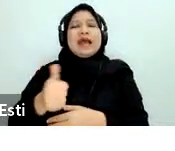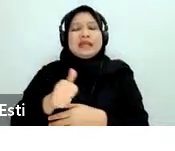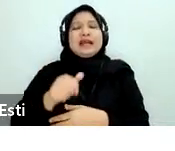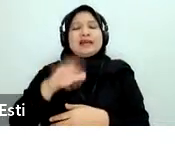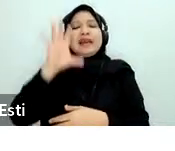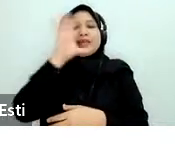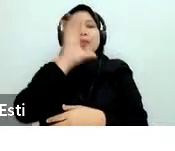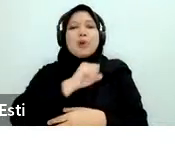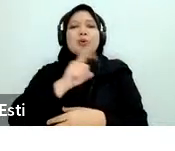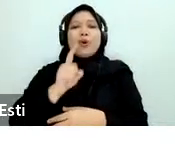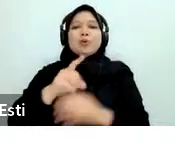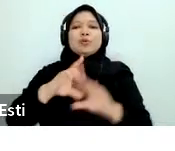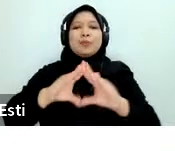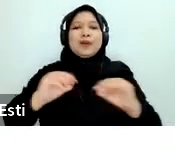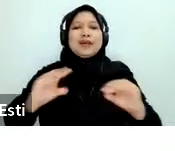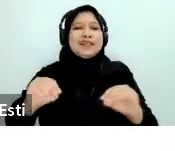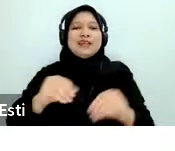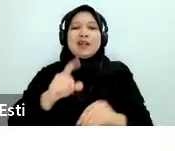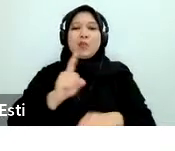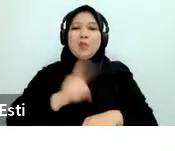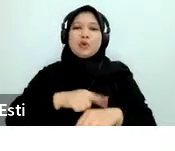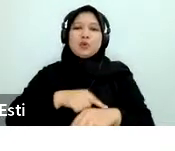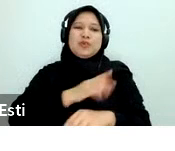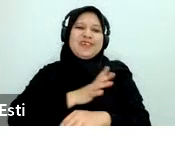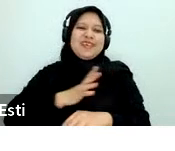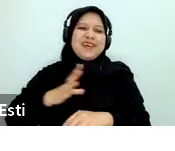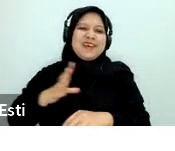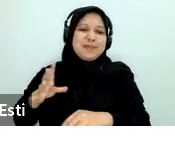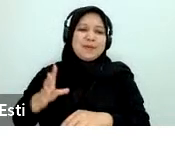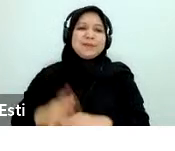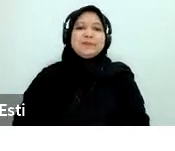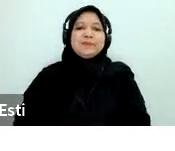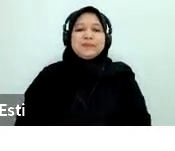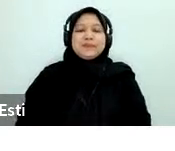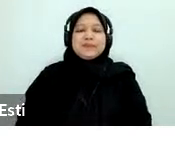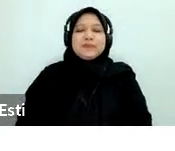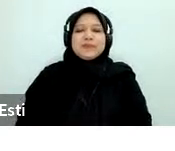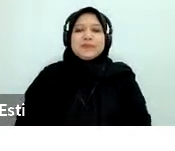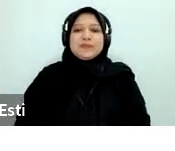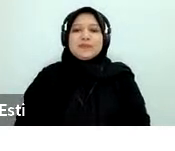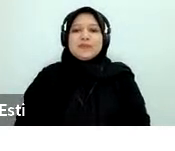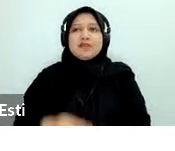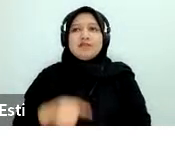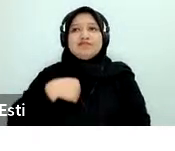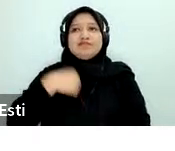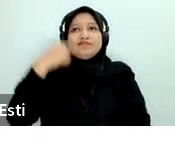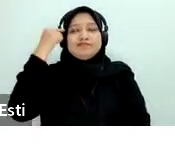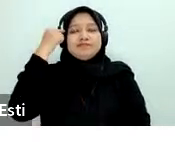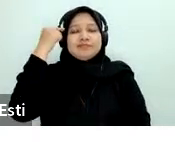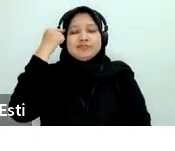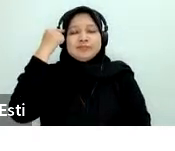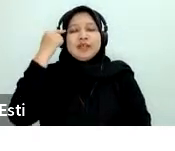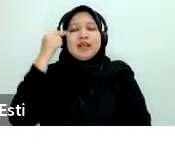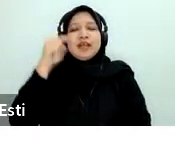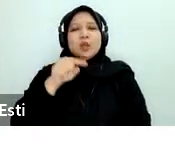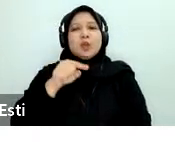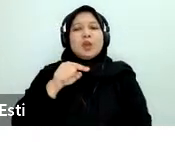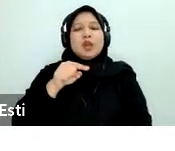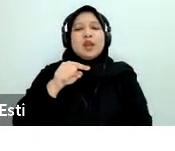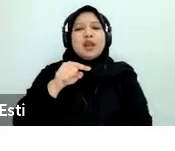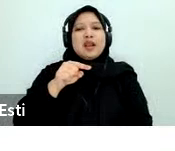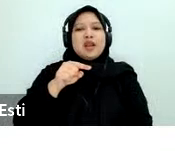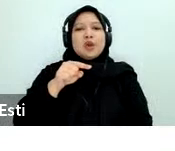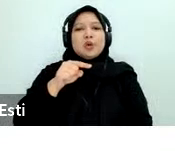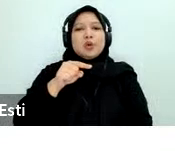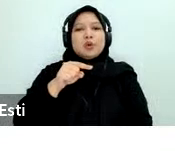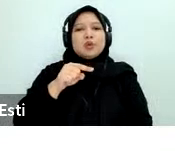literasi bahasa kalau untuk publik dan untuk aparat Menurut saya itu harus menjadi matakuliah wajib bagi